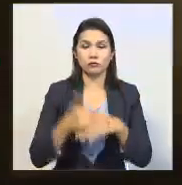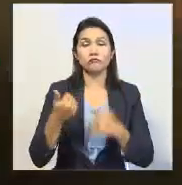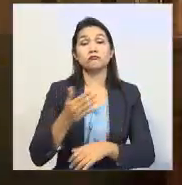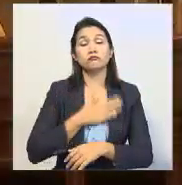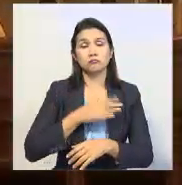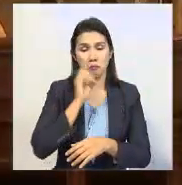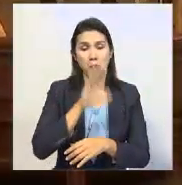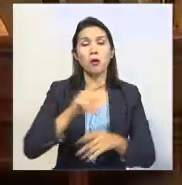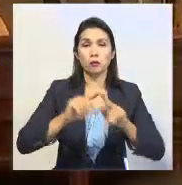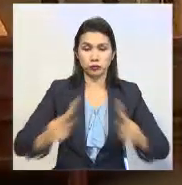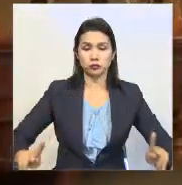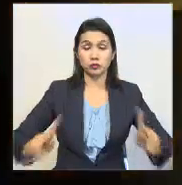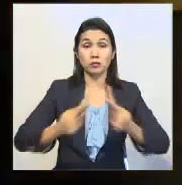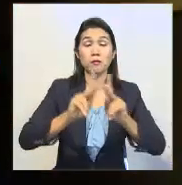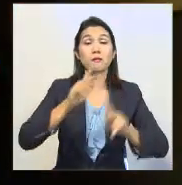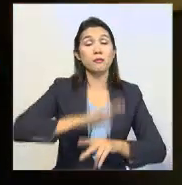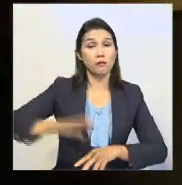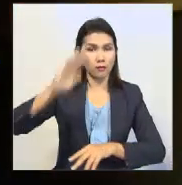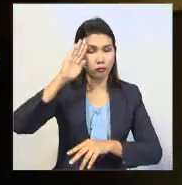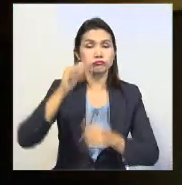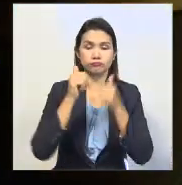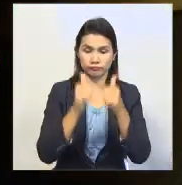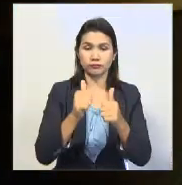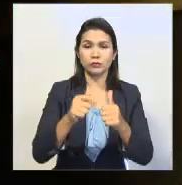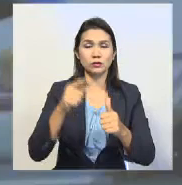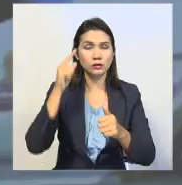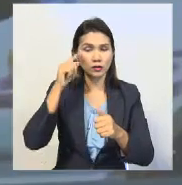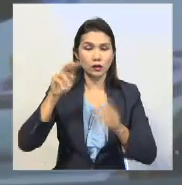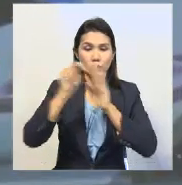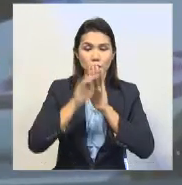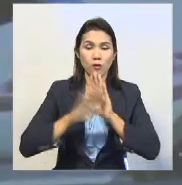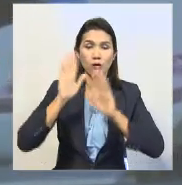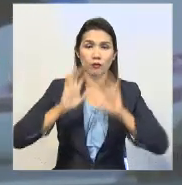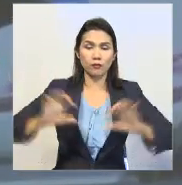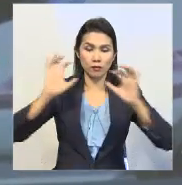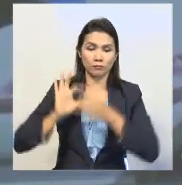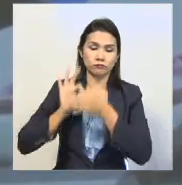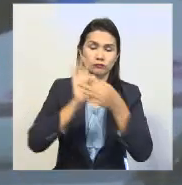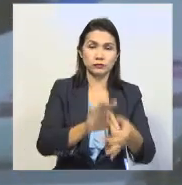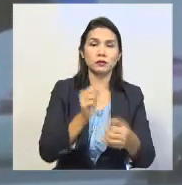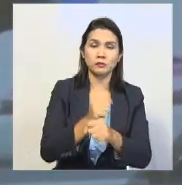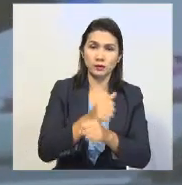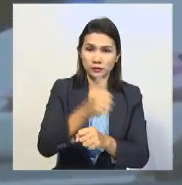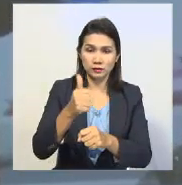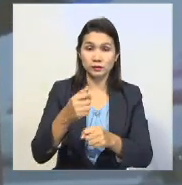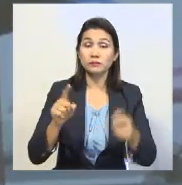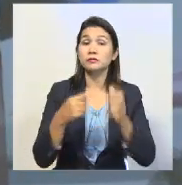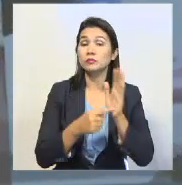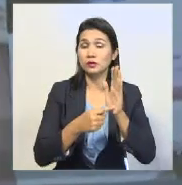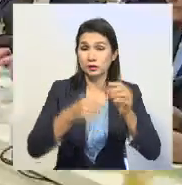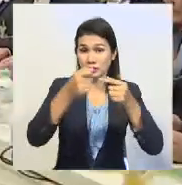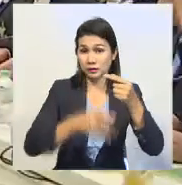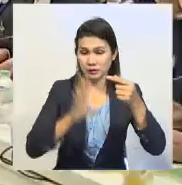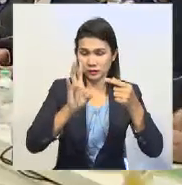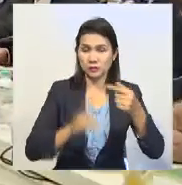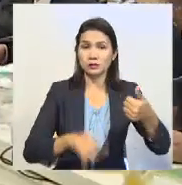ชมกระทรวงมหาดไทยที่ได้สานต่อนโยบายรัฐบาลพร้อมเน้นย้ำการทำงาน7ด้านได้แก่ต่อยอดการดำเนิน